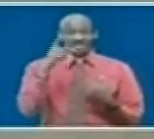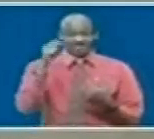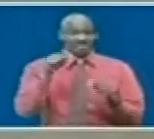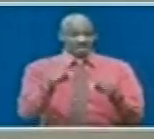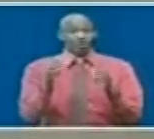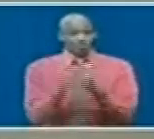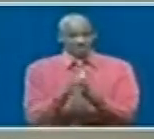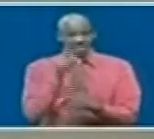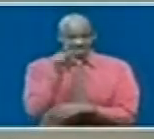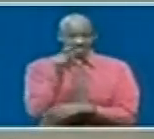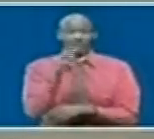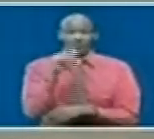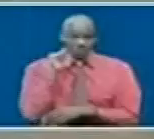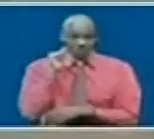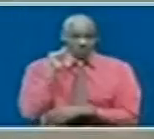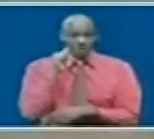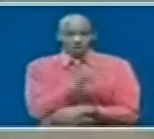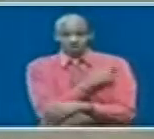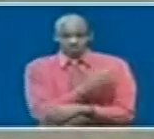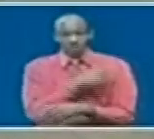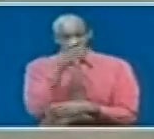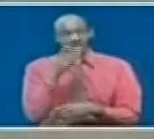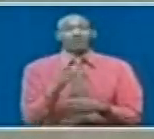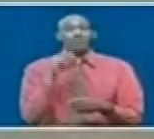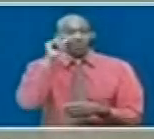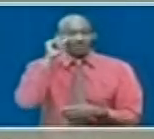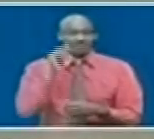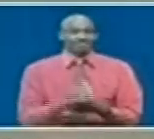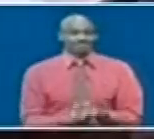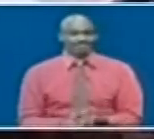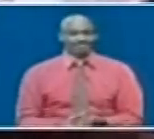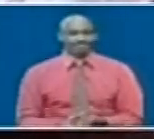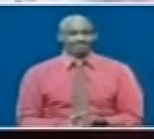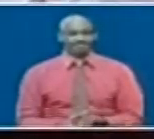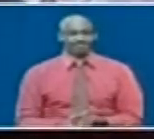na taarifa hiyo kutoka hospitali kuu ya Pwani.